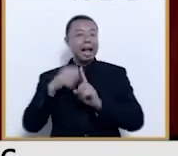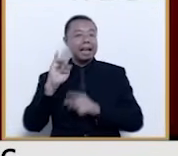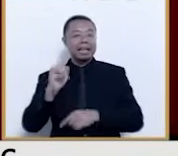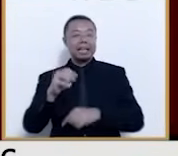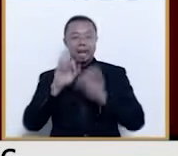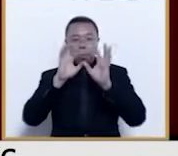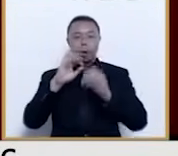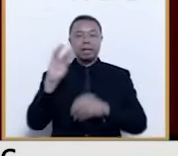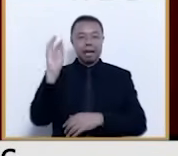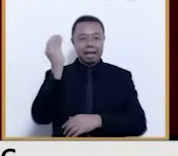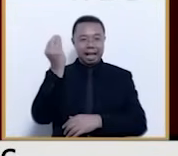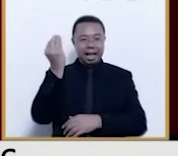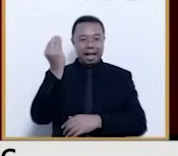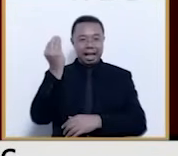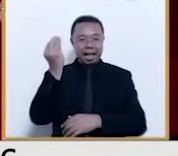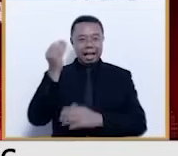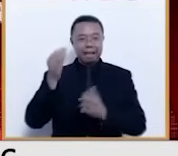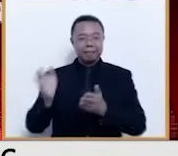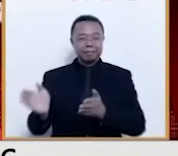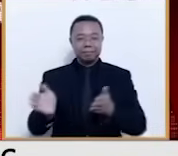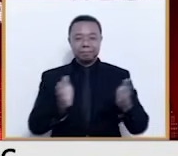Jakarta.